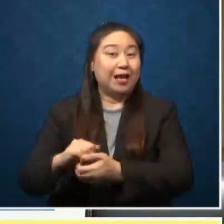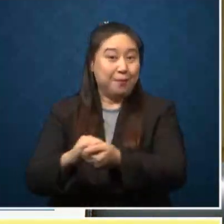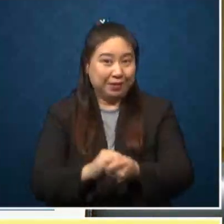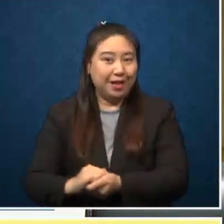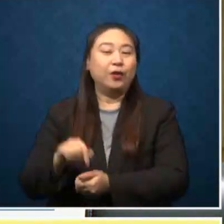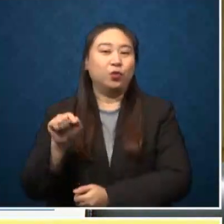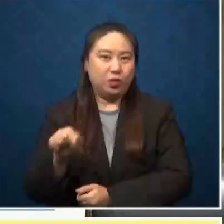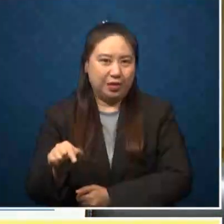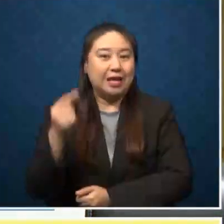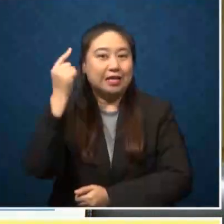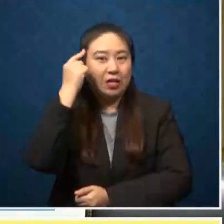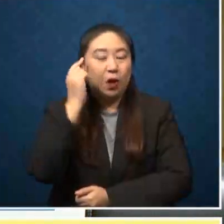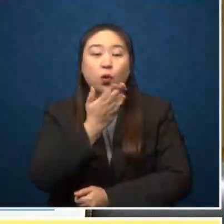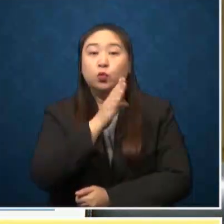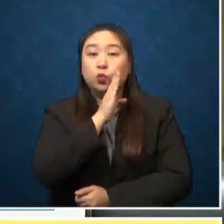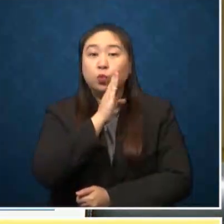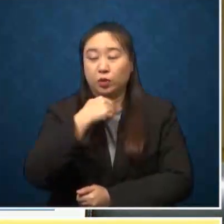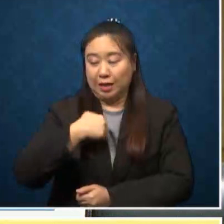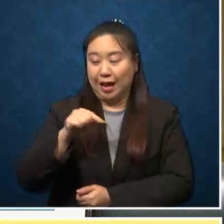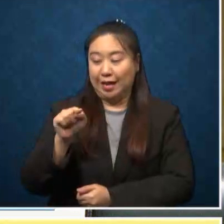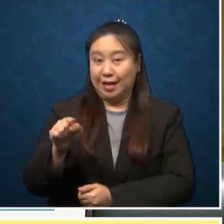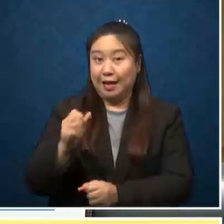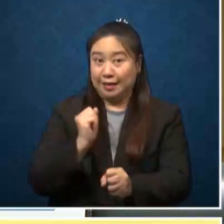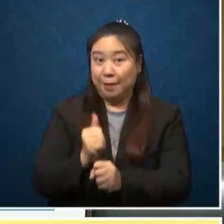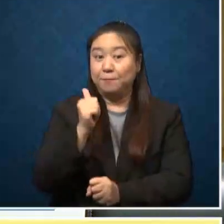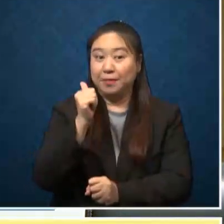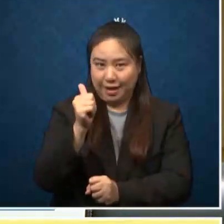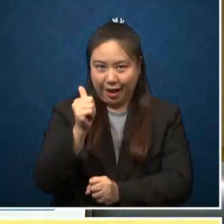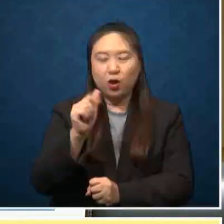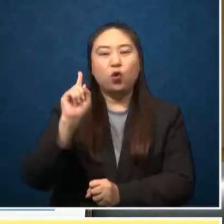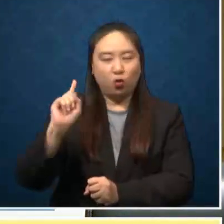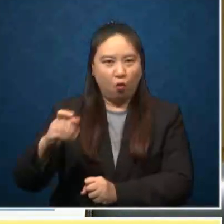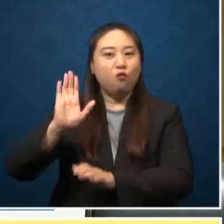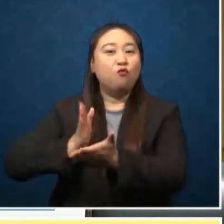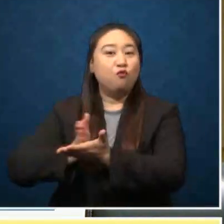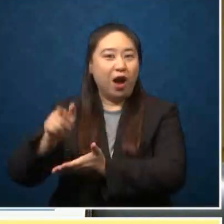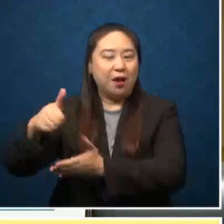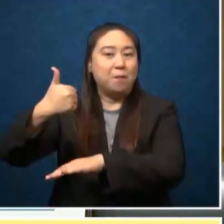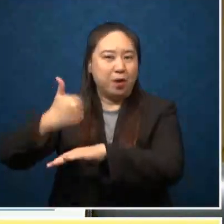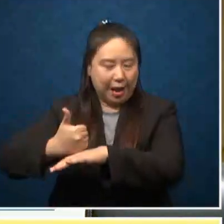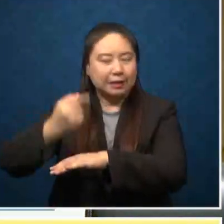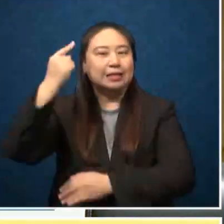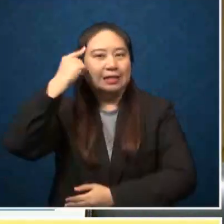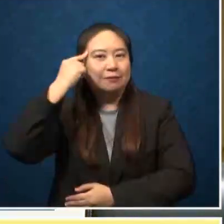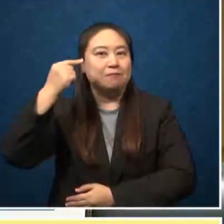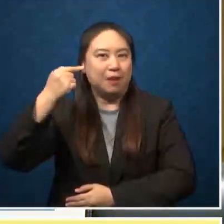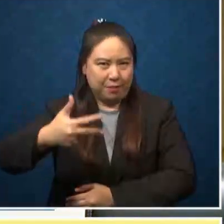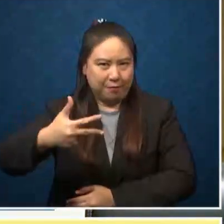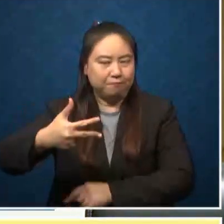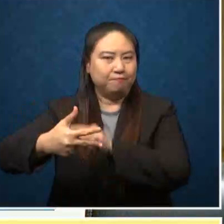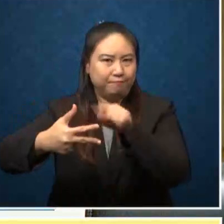ถ้าข้อเสนอแนะนี้จะเป็นจริงได้ก็ต่อเมื่อฝ่ายบริหารตระหนักถึง 3ประการคือ 1เป็นนโยบาย